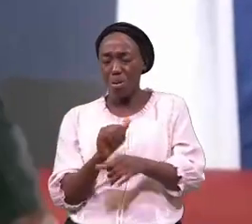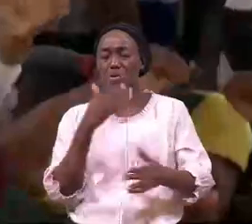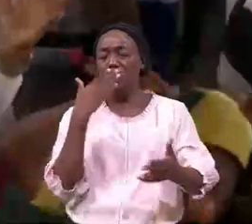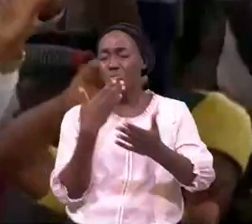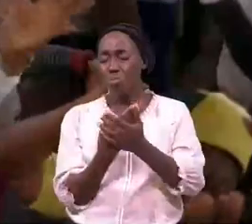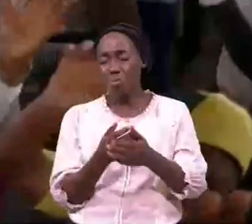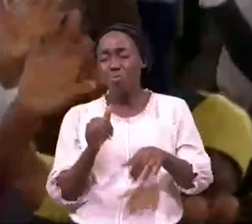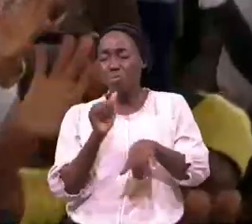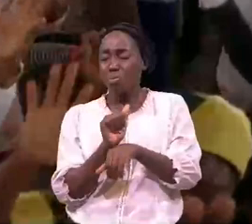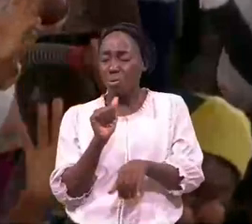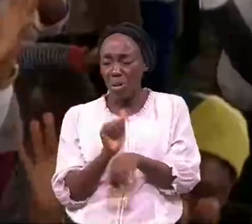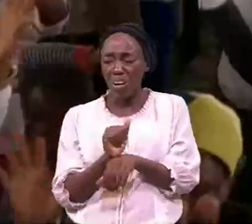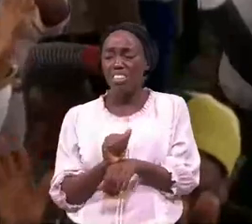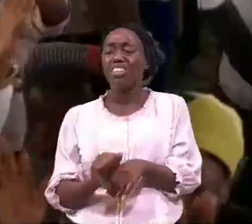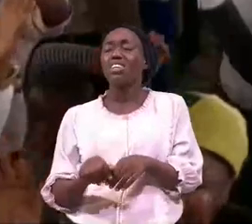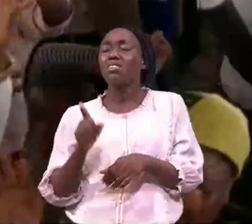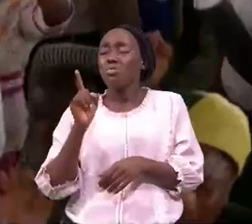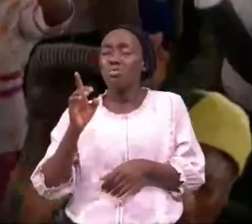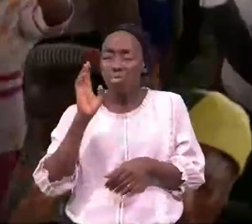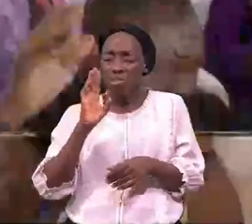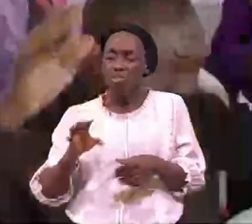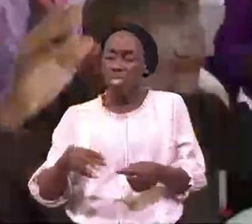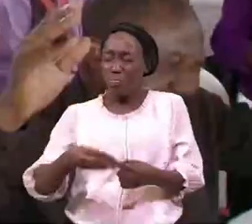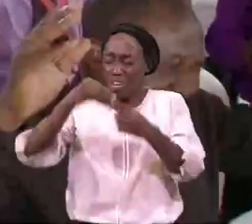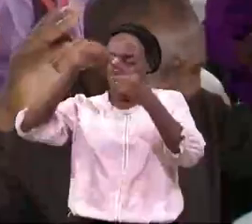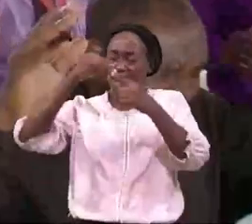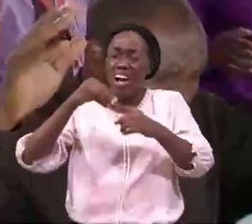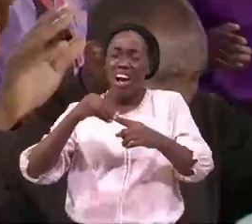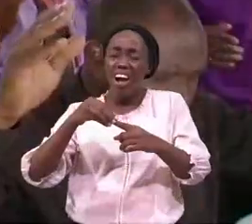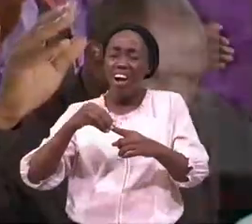exploits, des exploits uniques.